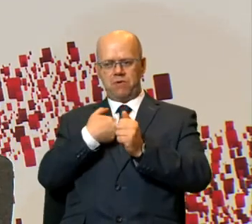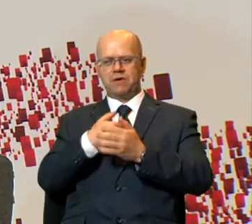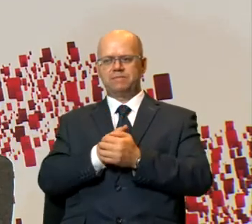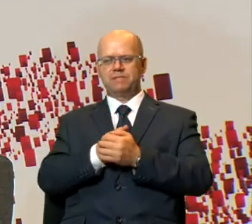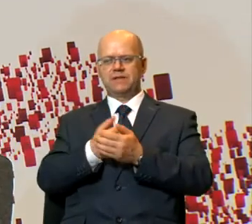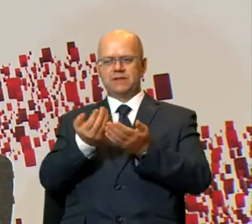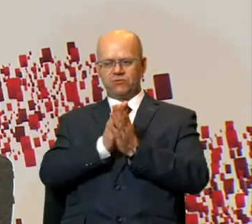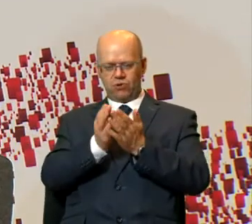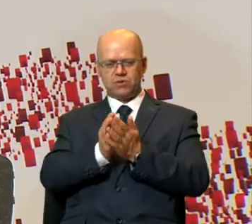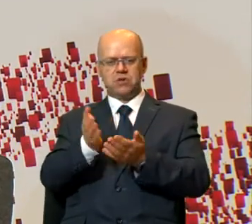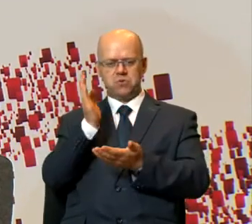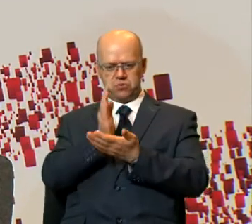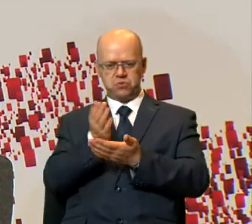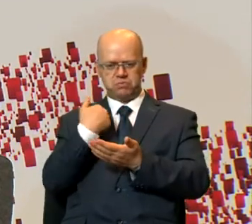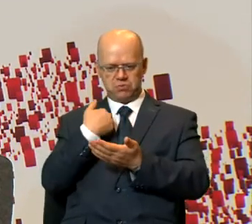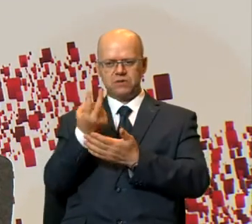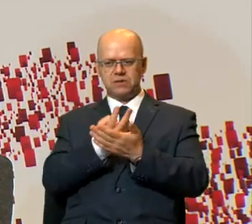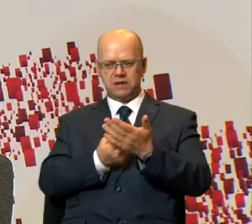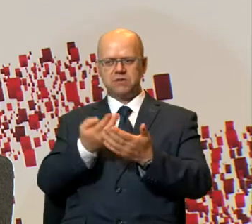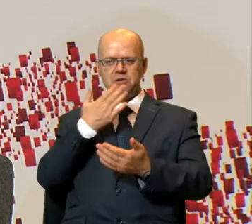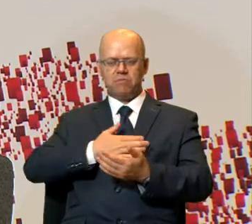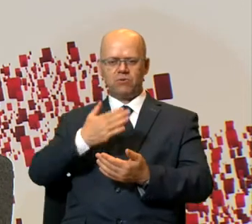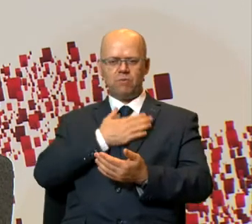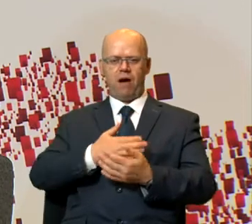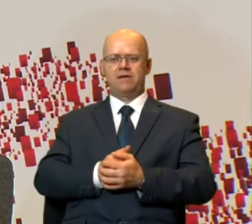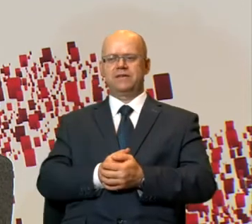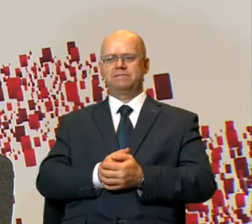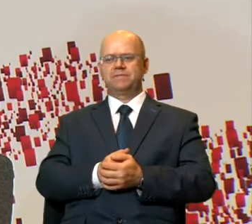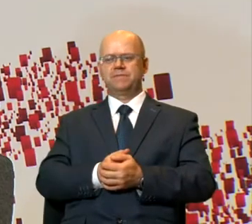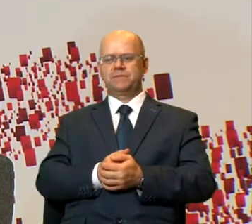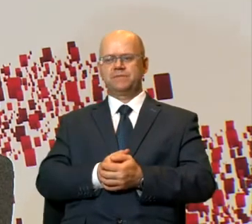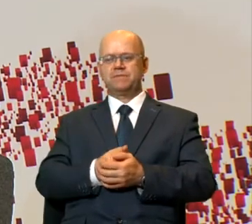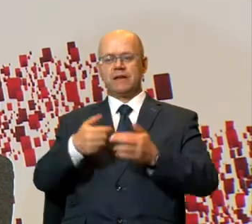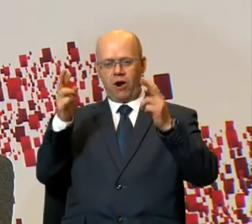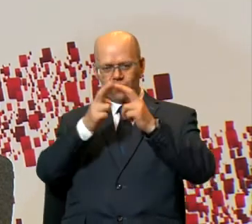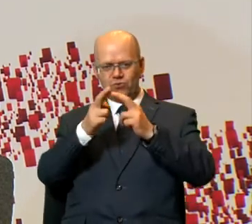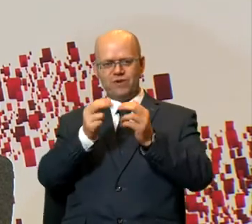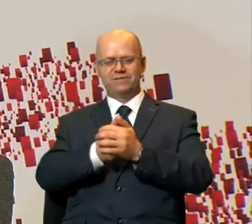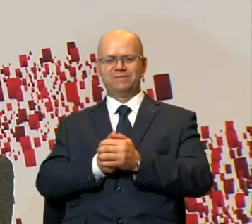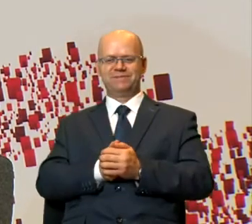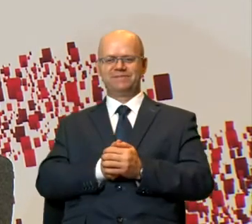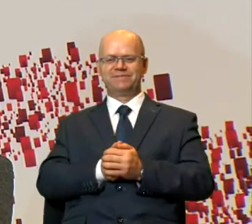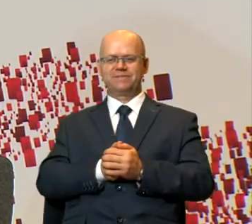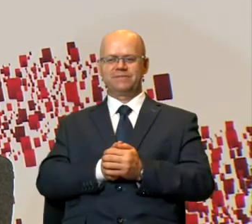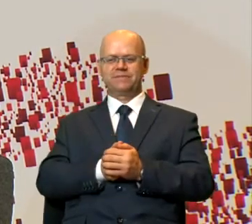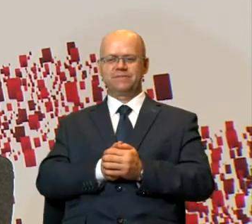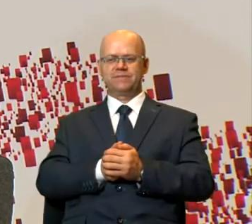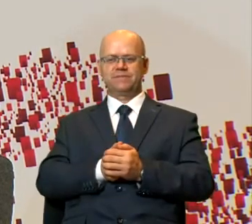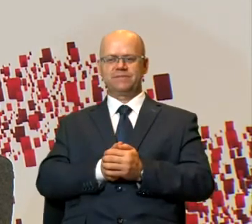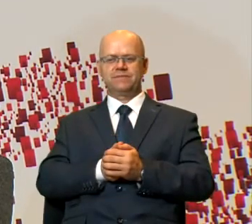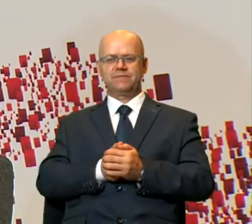lekturze książki. Bardzo mi się podobała, żeby nie powiedzieć, że rezonuje.